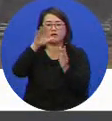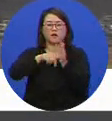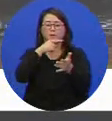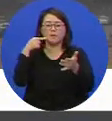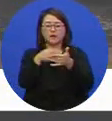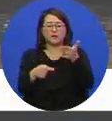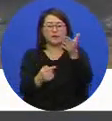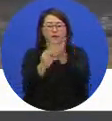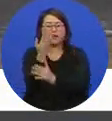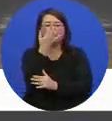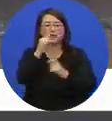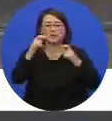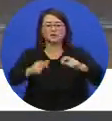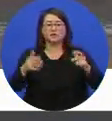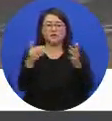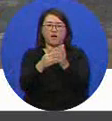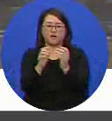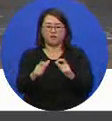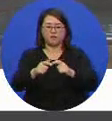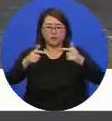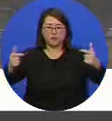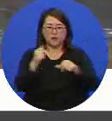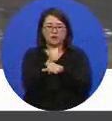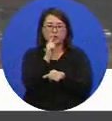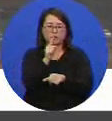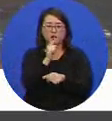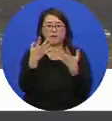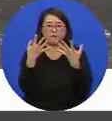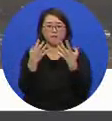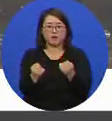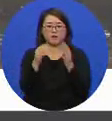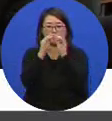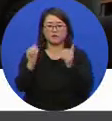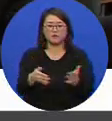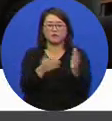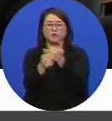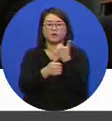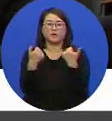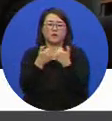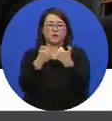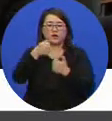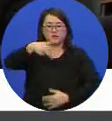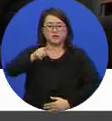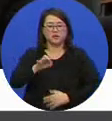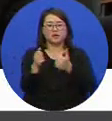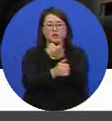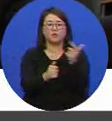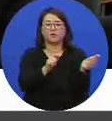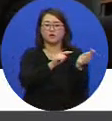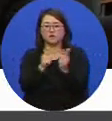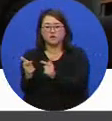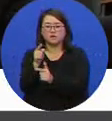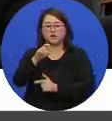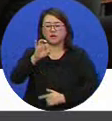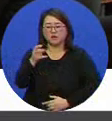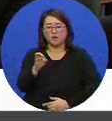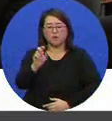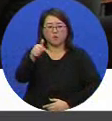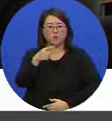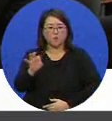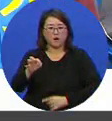한다는 목소리가 커지고 있습니다. 전라북도의회 장명식 의원 등은 영광원전의 위험은 행정구역을 가리지